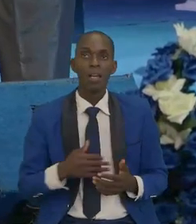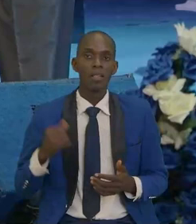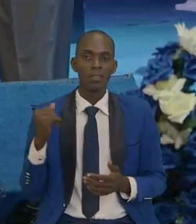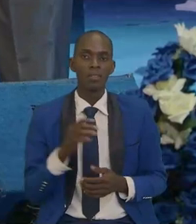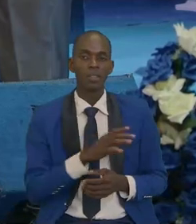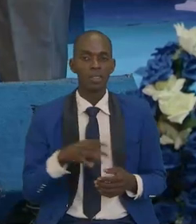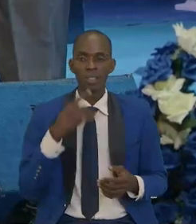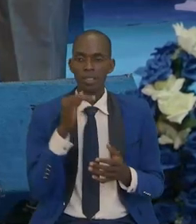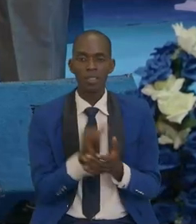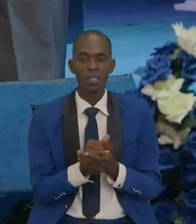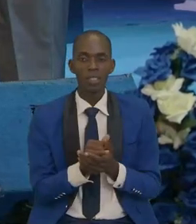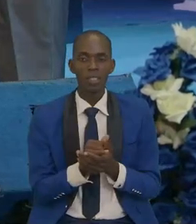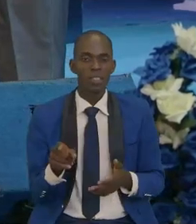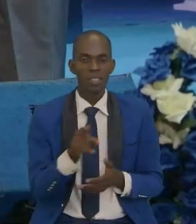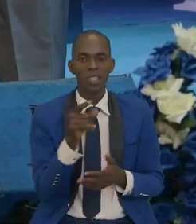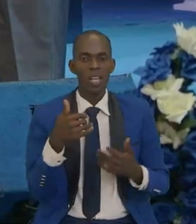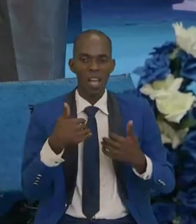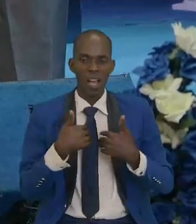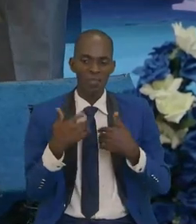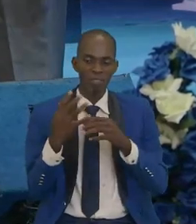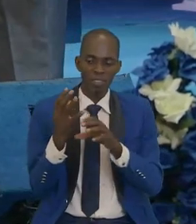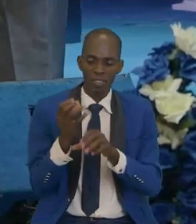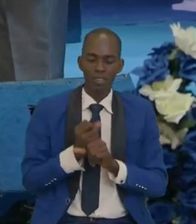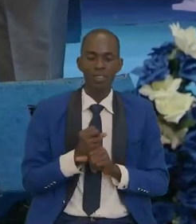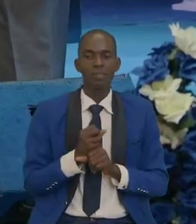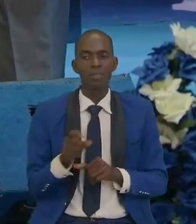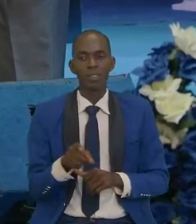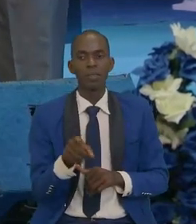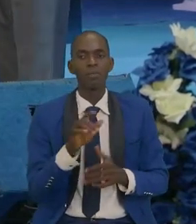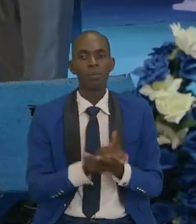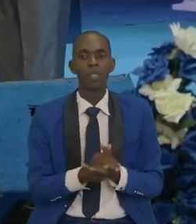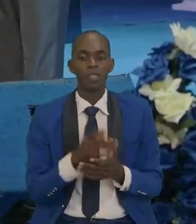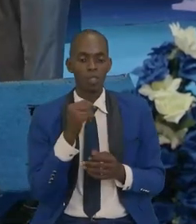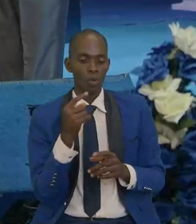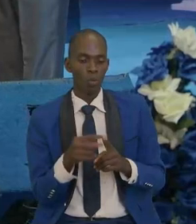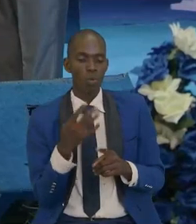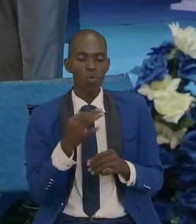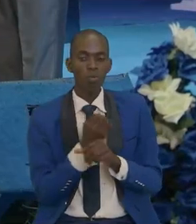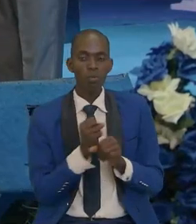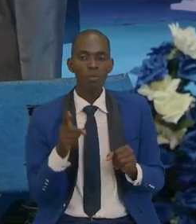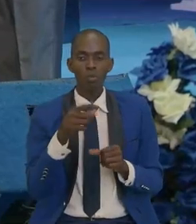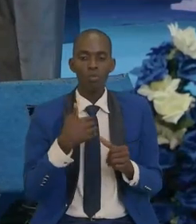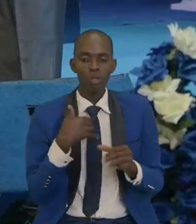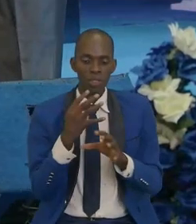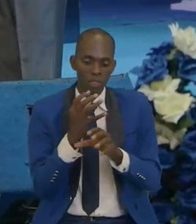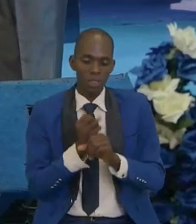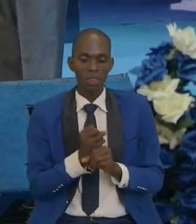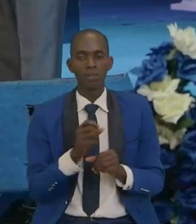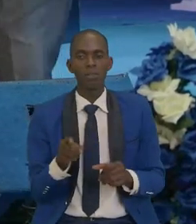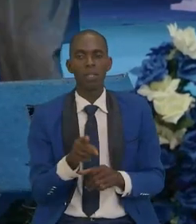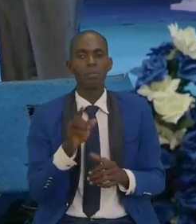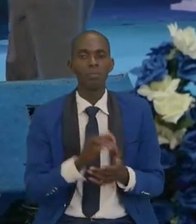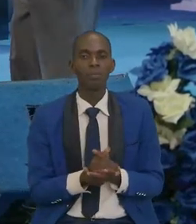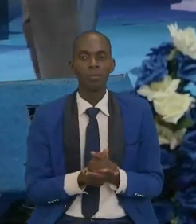Et il dit, et ils les ont reçues. La parole du salut, ils